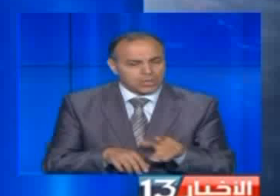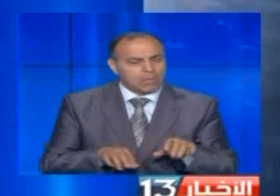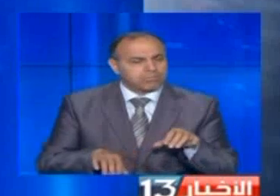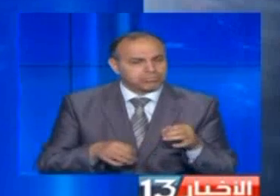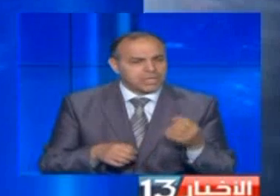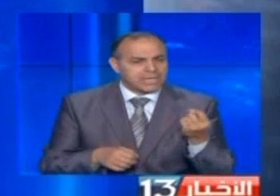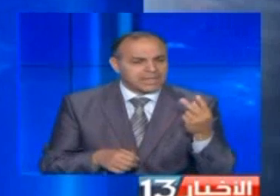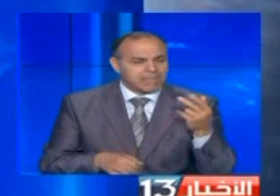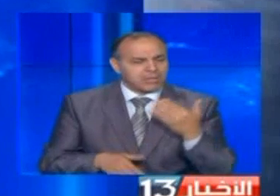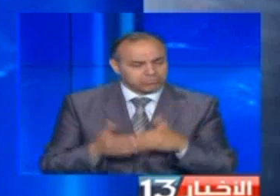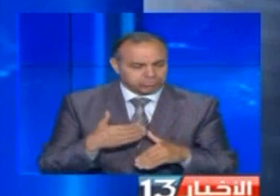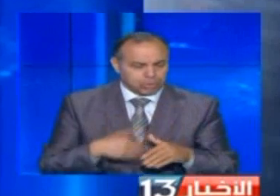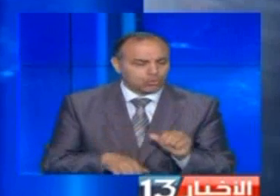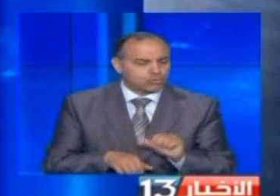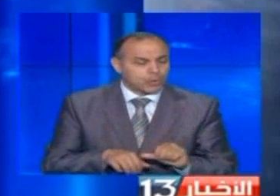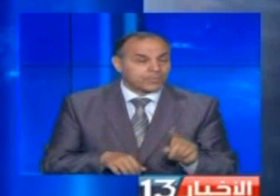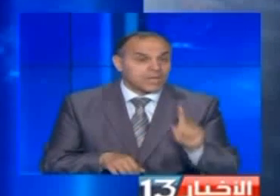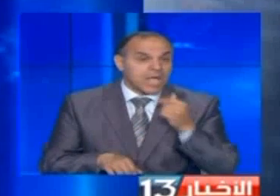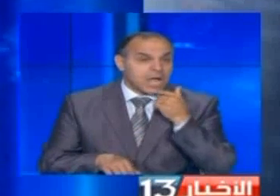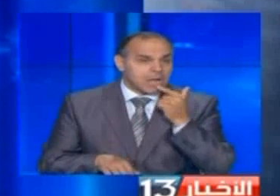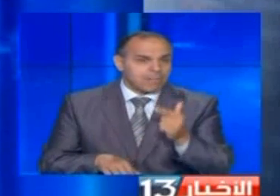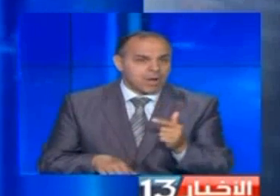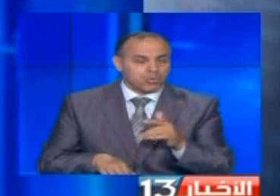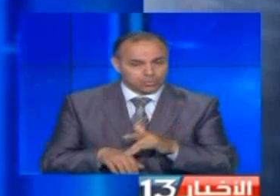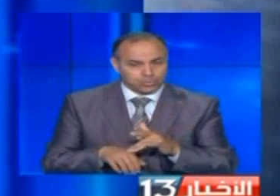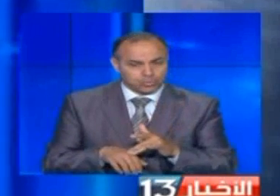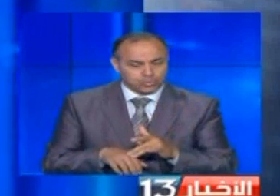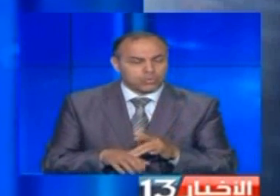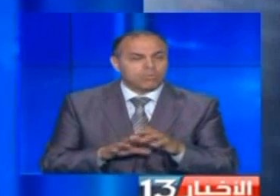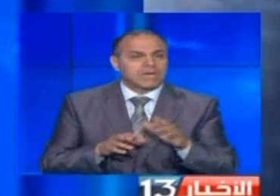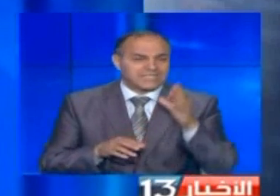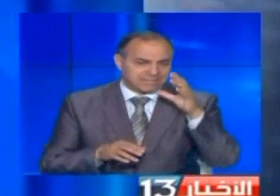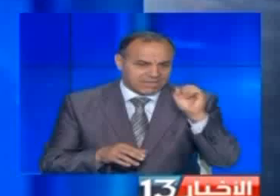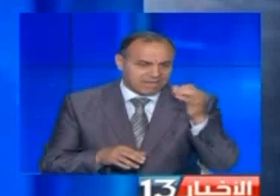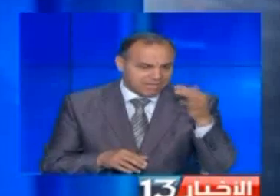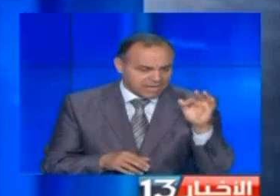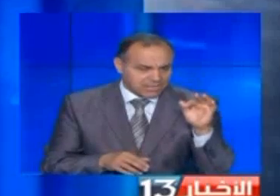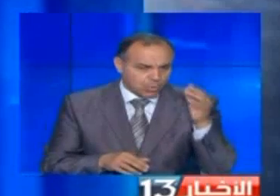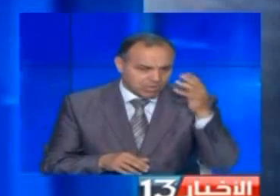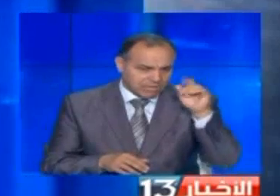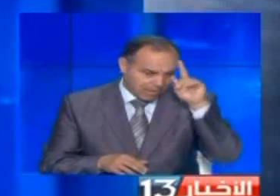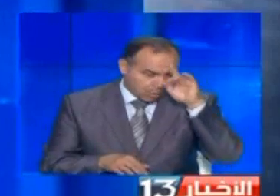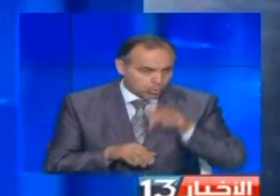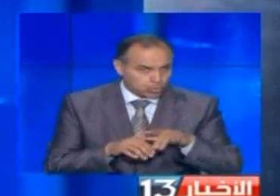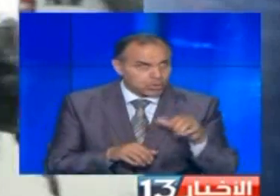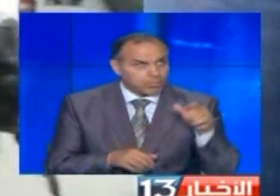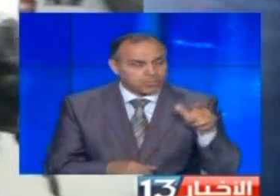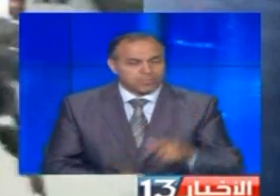من 300 آخرين بجروح، كما لحقت أضرار مادية بسفارتي فرنسا وألمانيا.